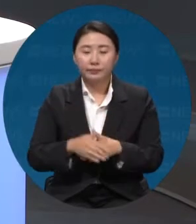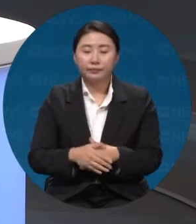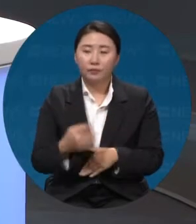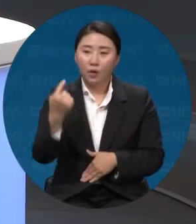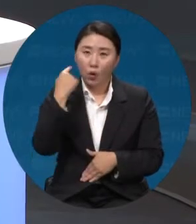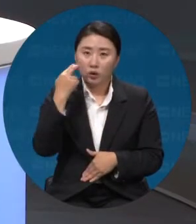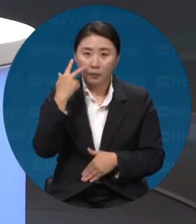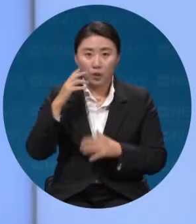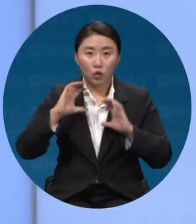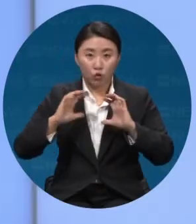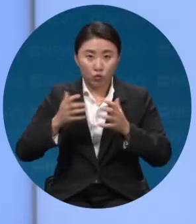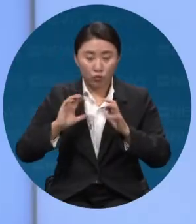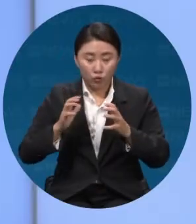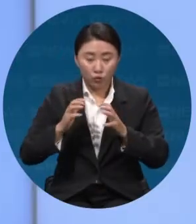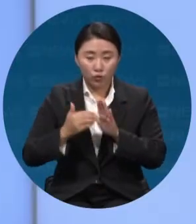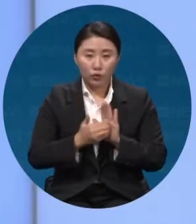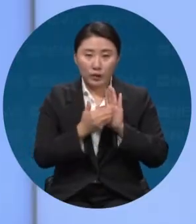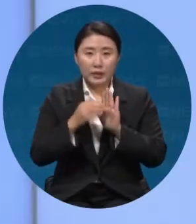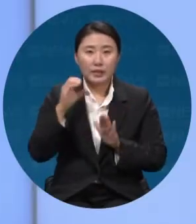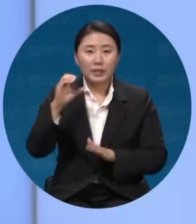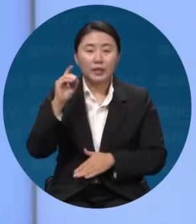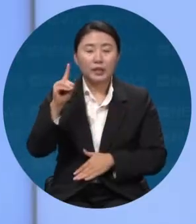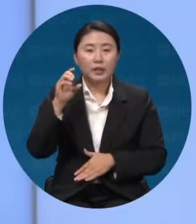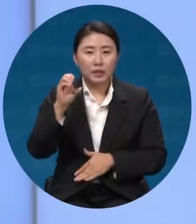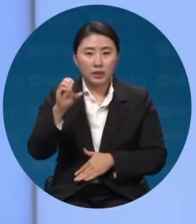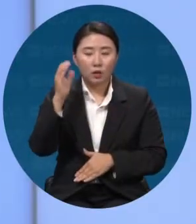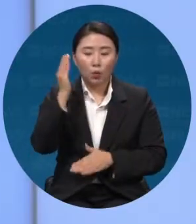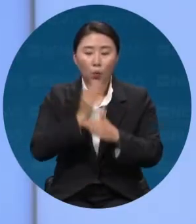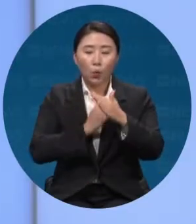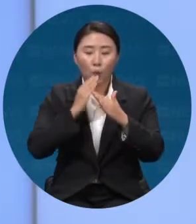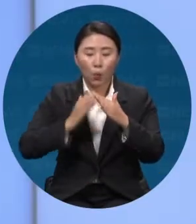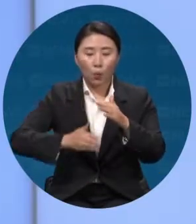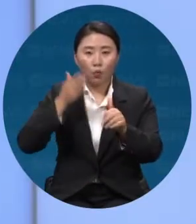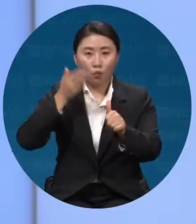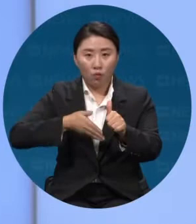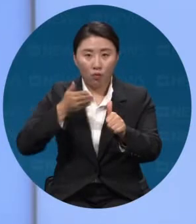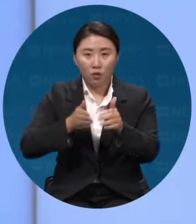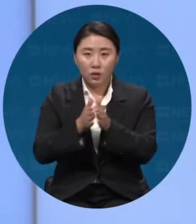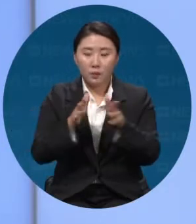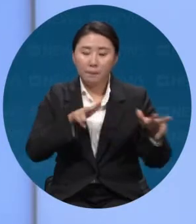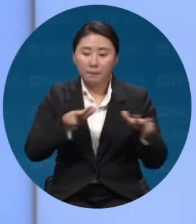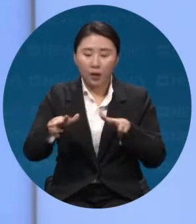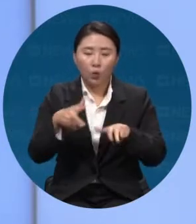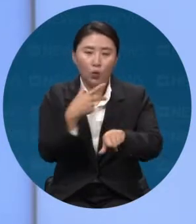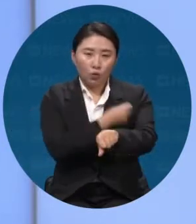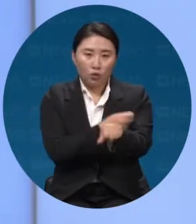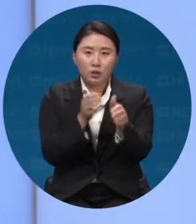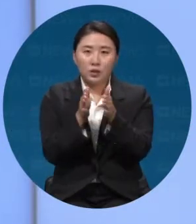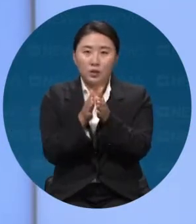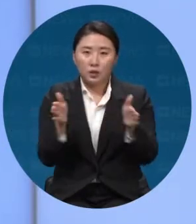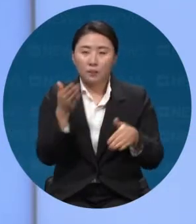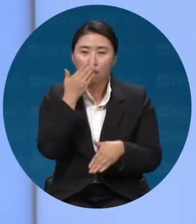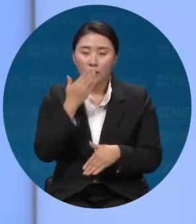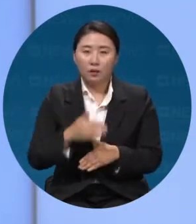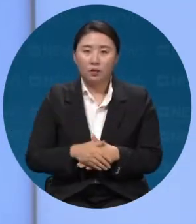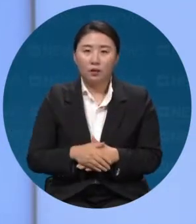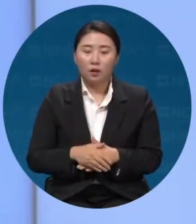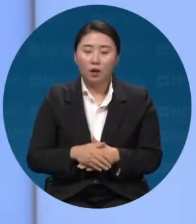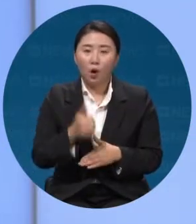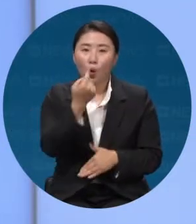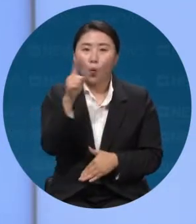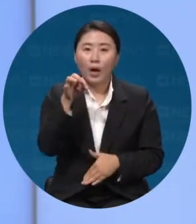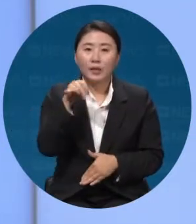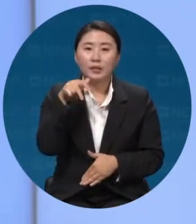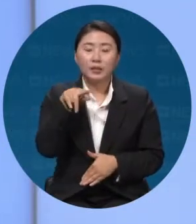어제 b 국 질병통제예방센터 cdc 가 공식적으로 접종 권고를 한 직후 실제 접종도 시작됐습니다 4 우선 화이자